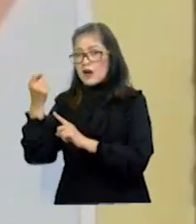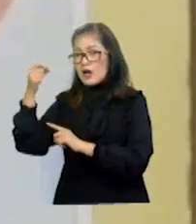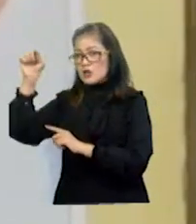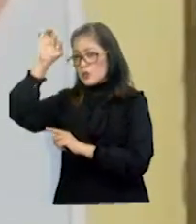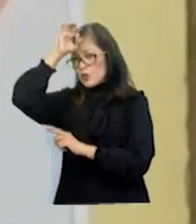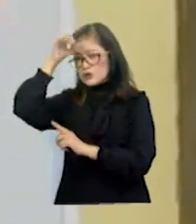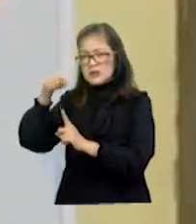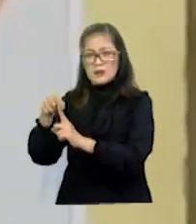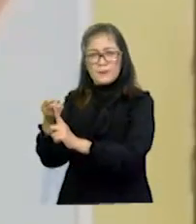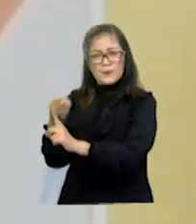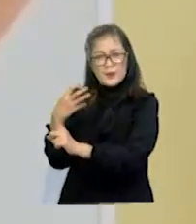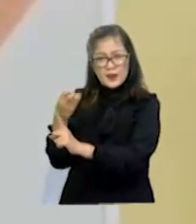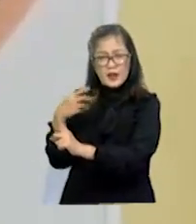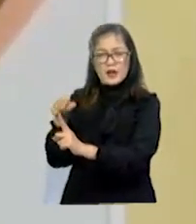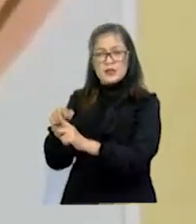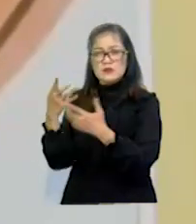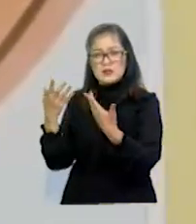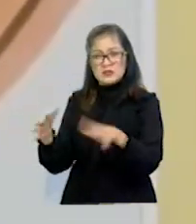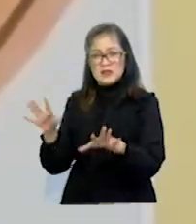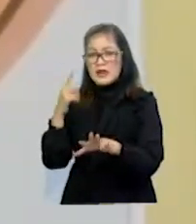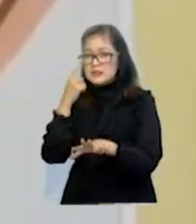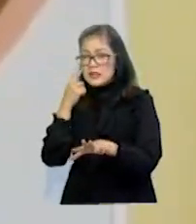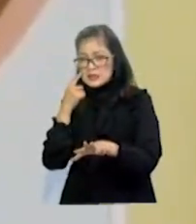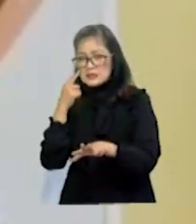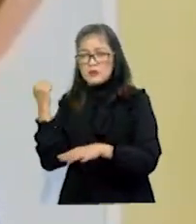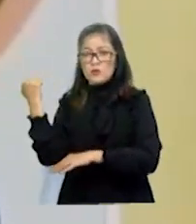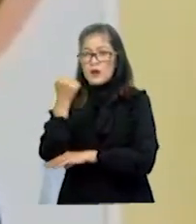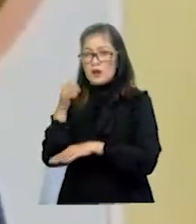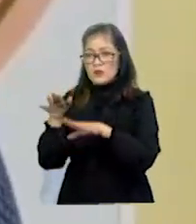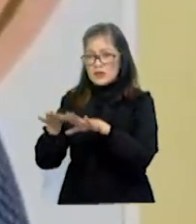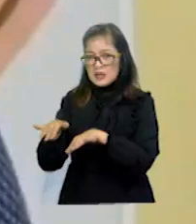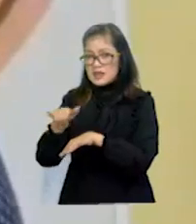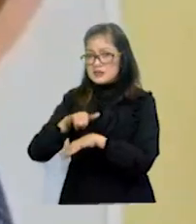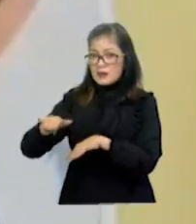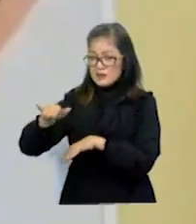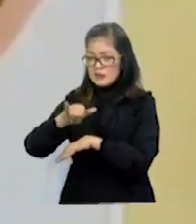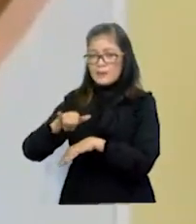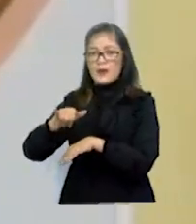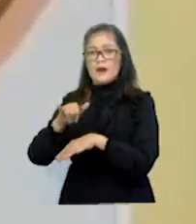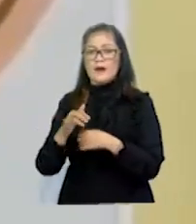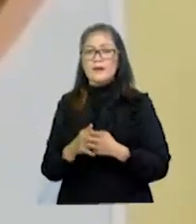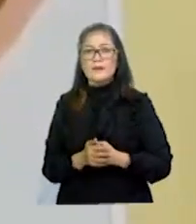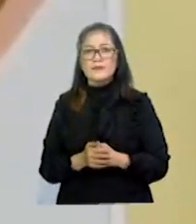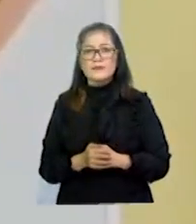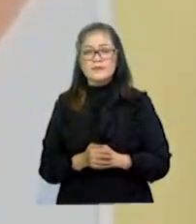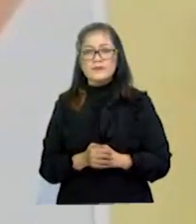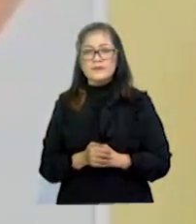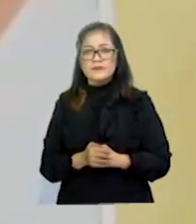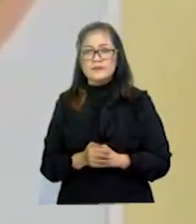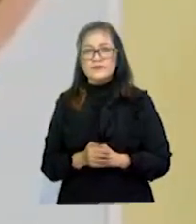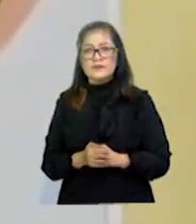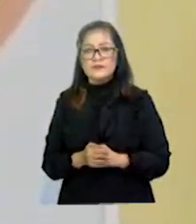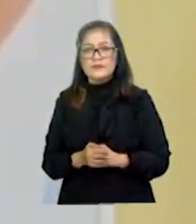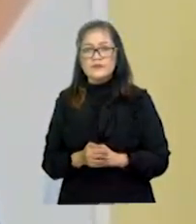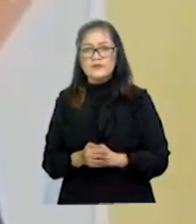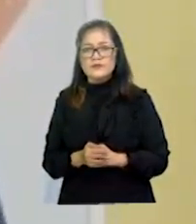dan beberapa orang saksi yang tinggal bersama pelaku. Diluangkannya pelaku sendiri. Dan memang pada